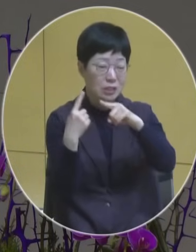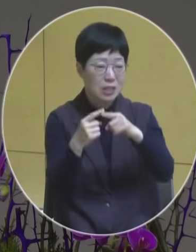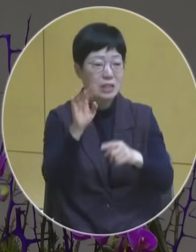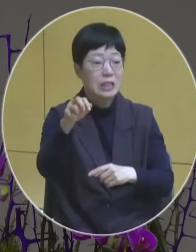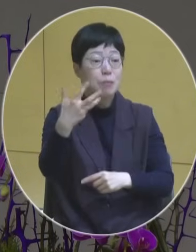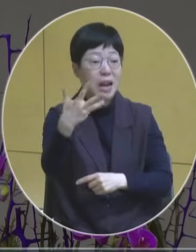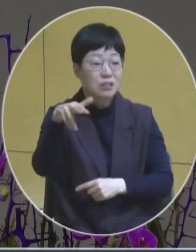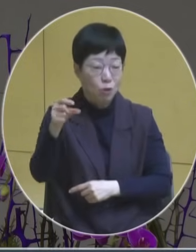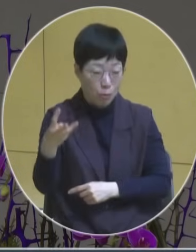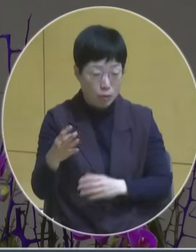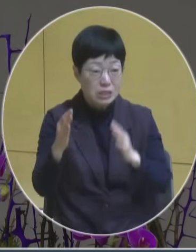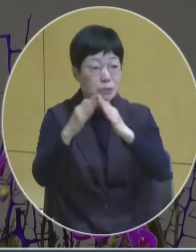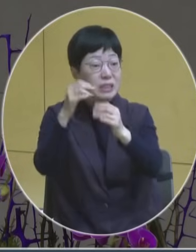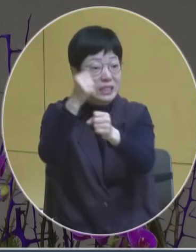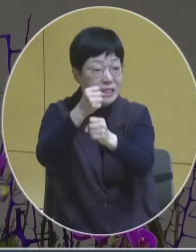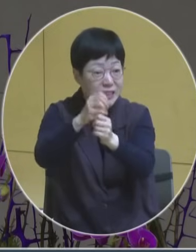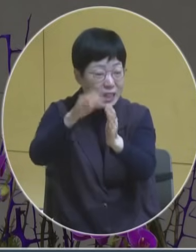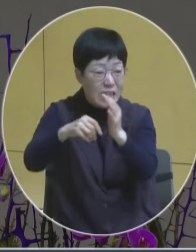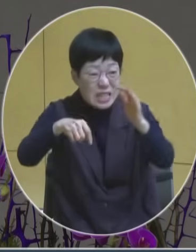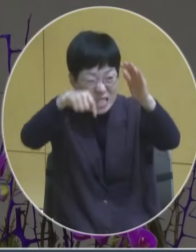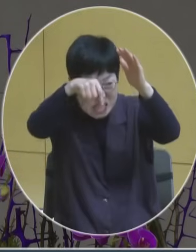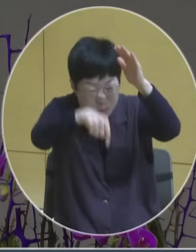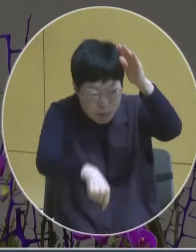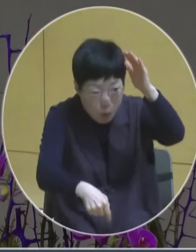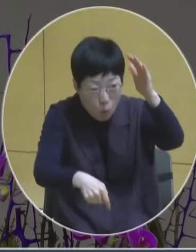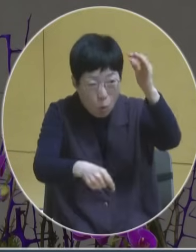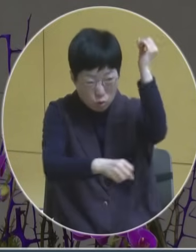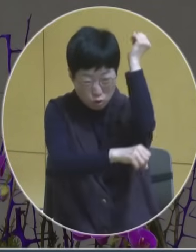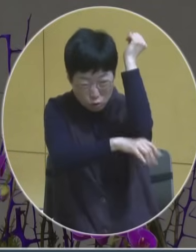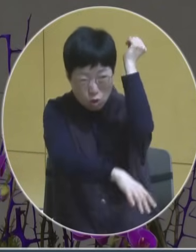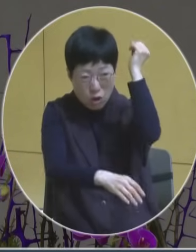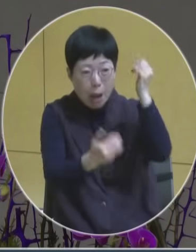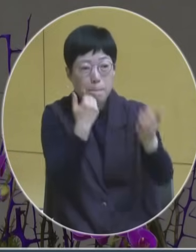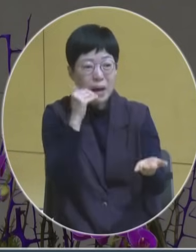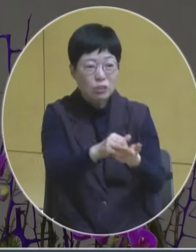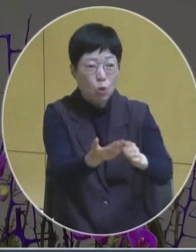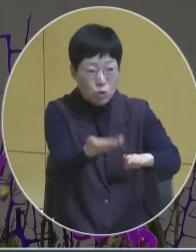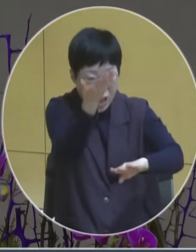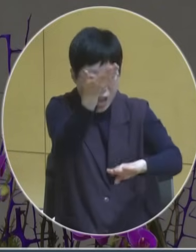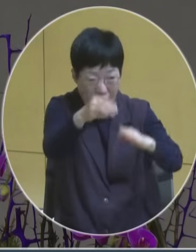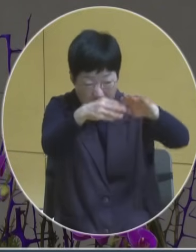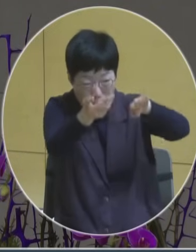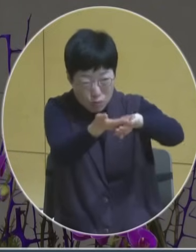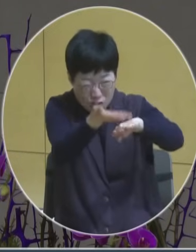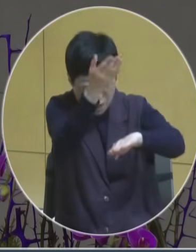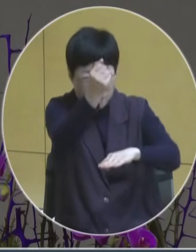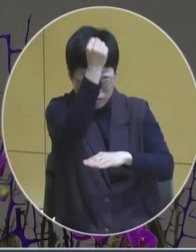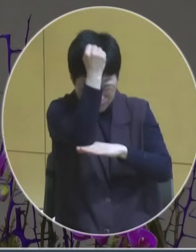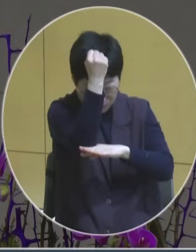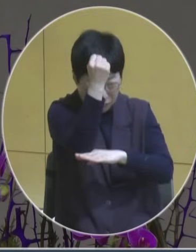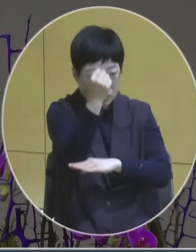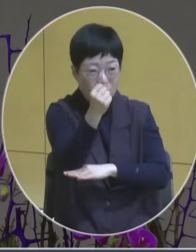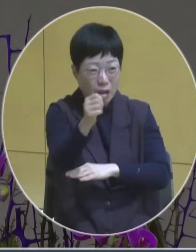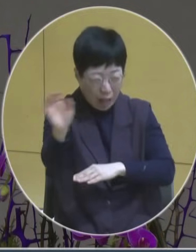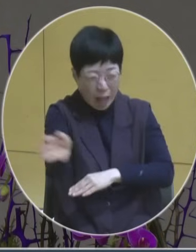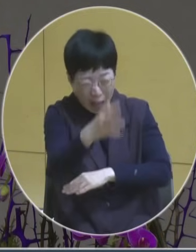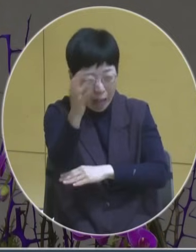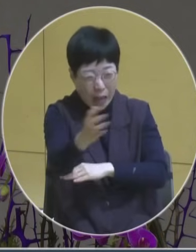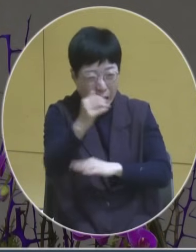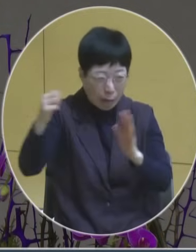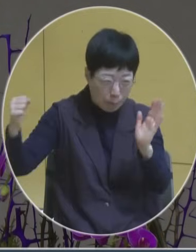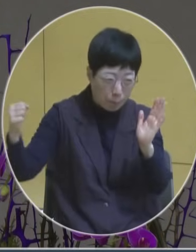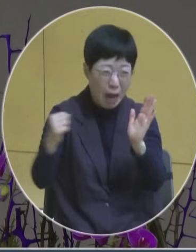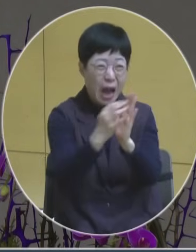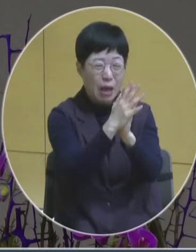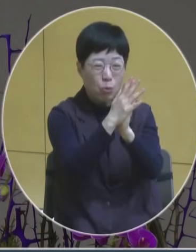48절 보니까 집을 짓되 깊이 파고 주춧돌을 반석 위에 놓은 사람과 같으니 큰 물이 나서 탕류가 그 집에